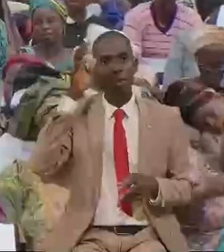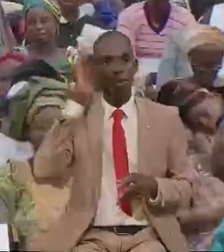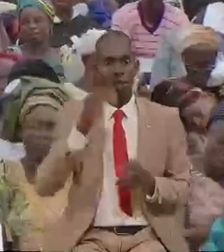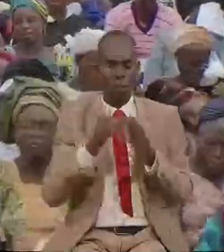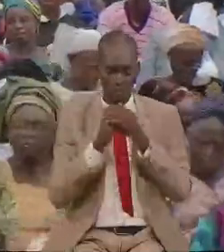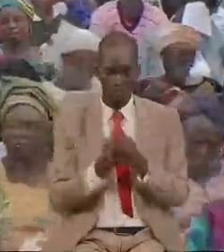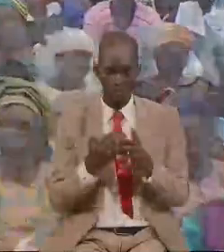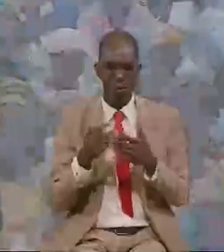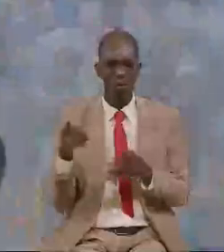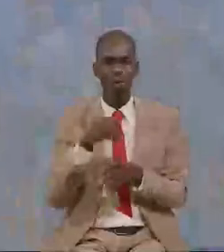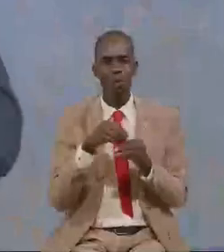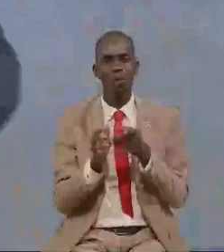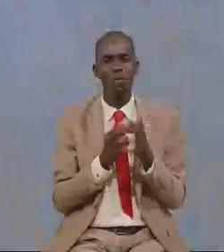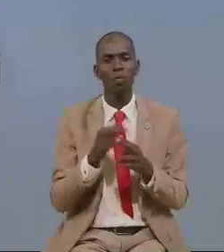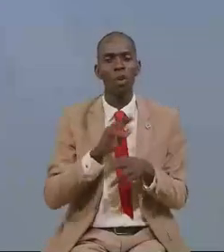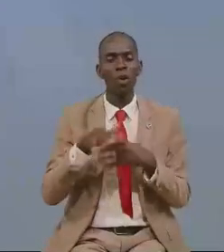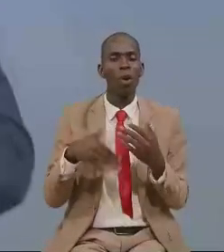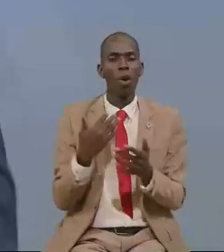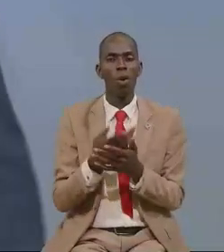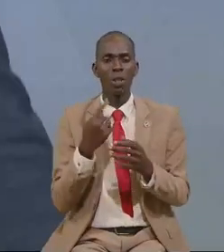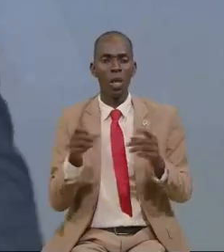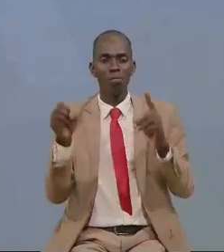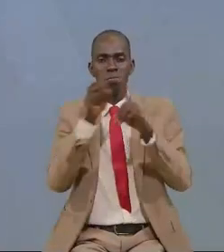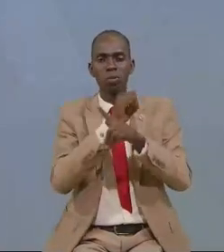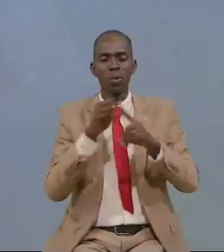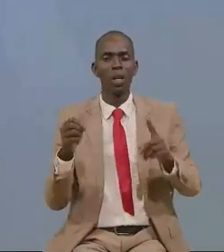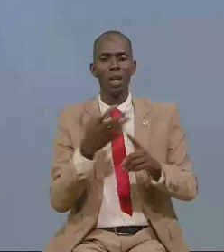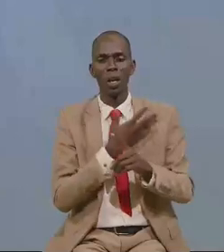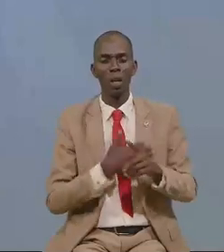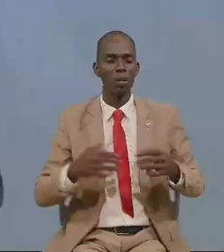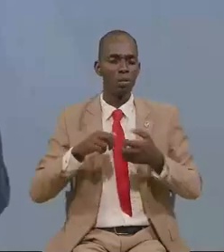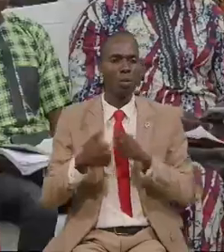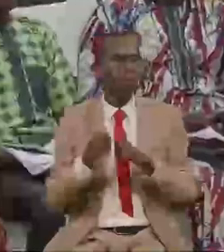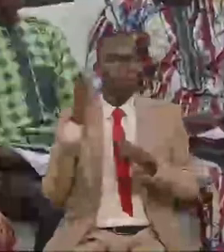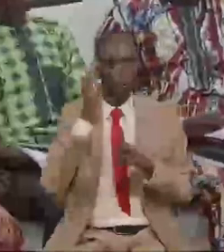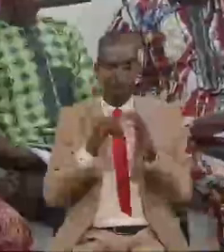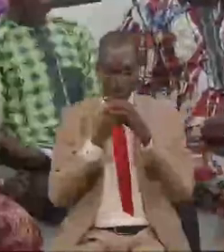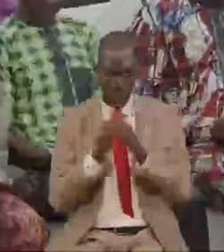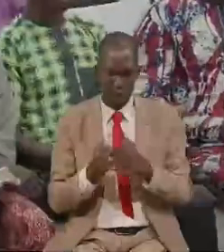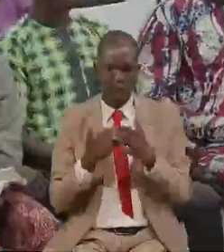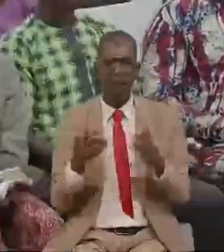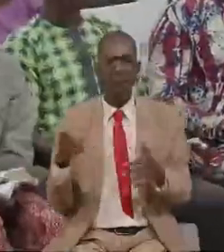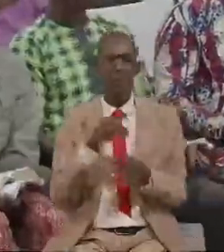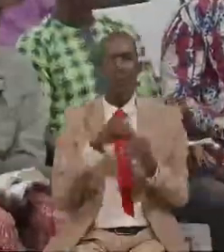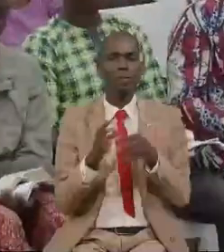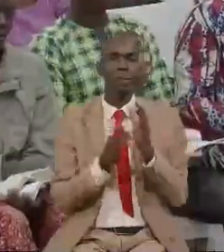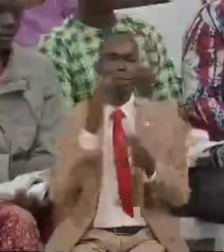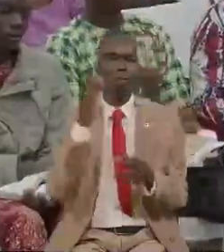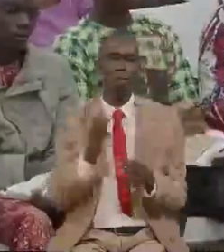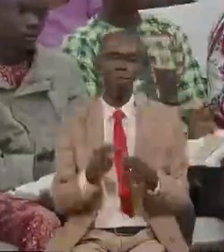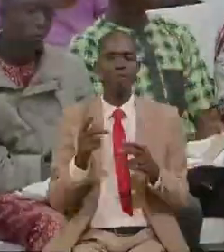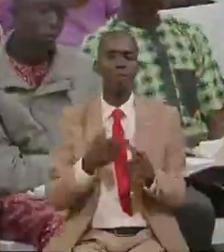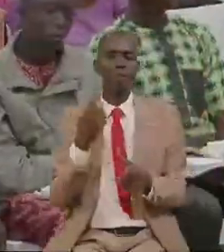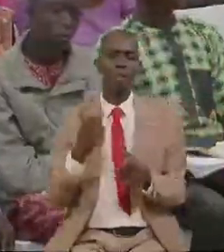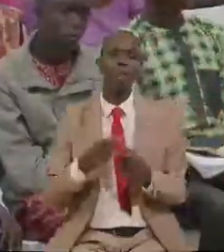ces attaques, toutes ces afflictions vont fléchir devant toi au nom de Jésus. Alors,